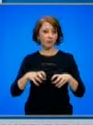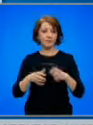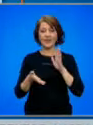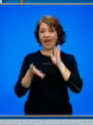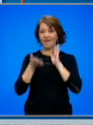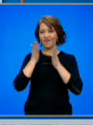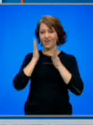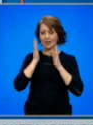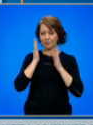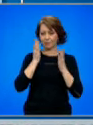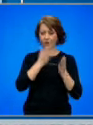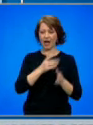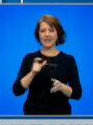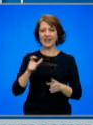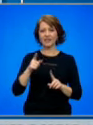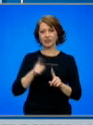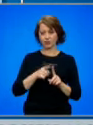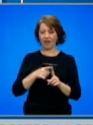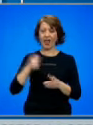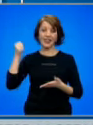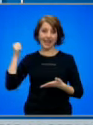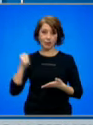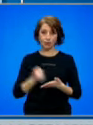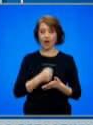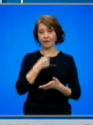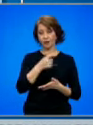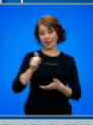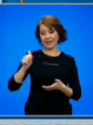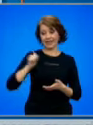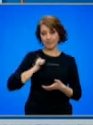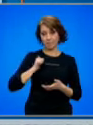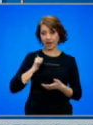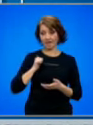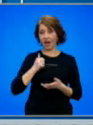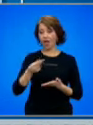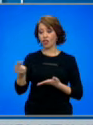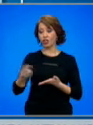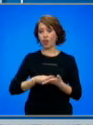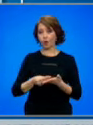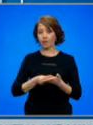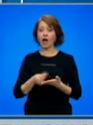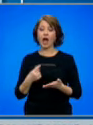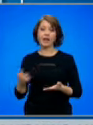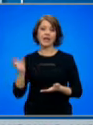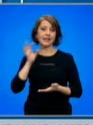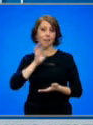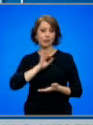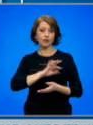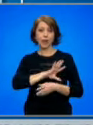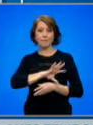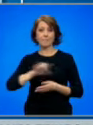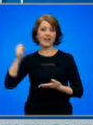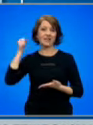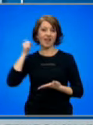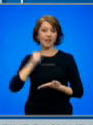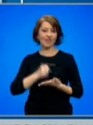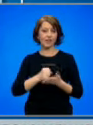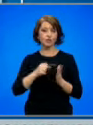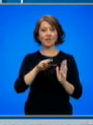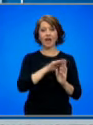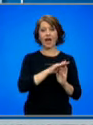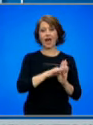на Слави Трифонов, в които настоя Скопие да спазва договора за добросъседство, България да влезе в Шенген и да получи безвизов режим за Америка, коалиционните партньори